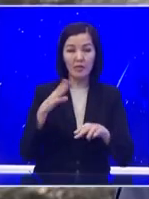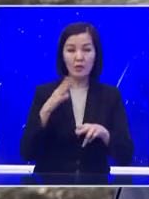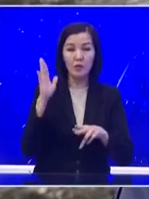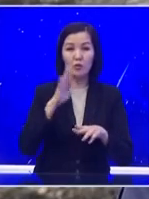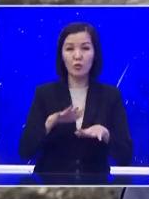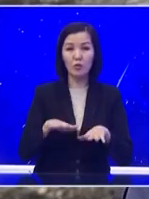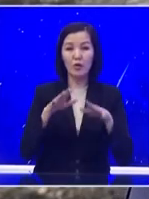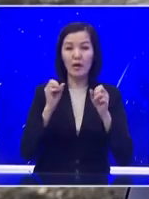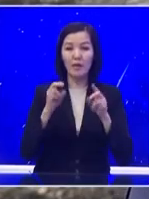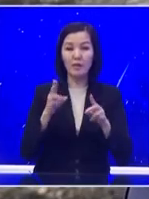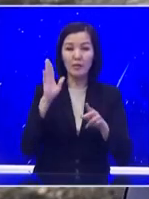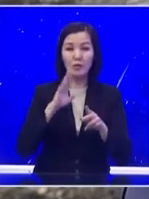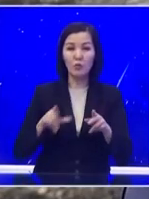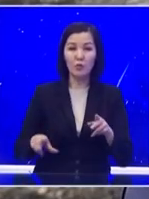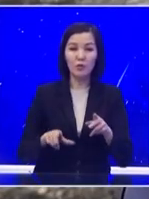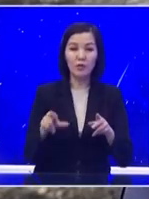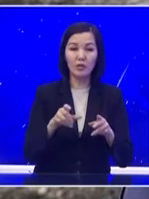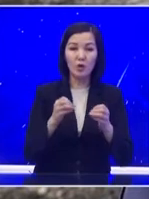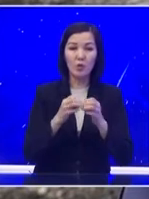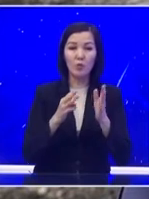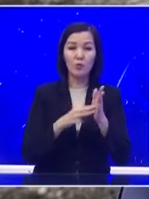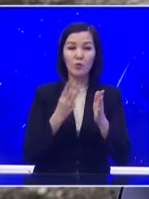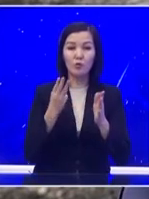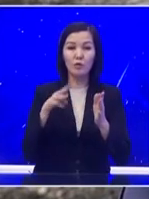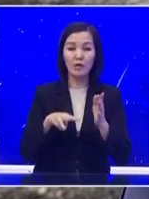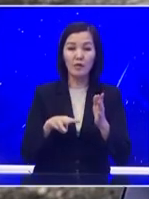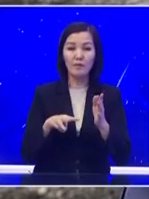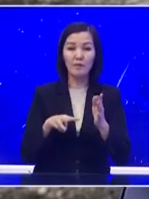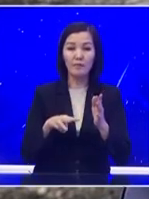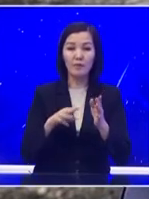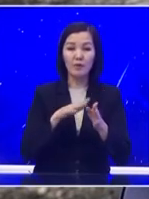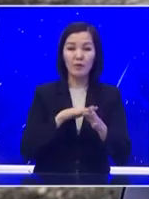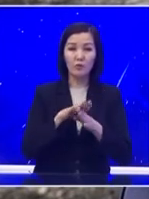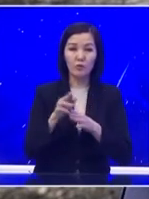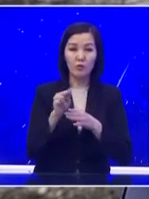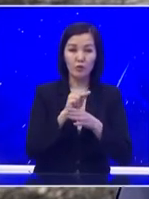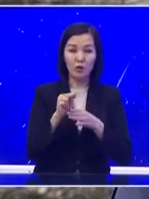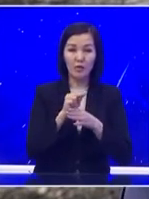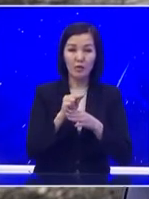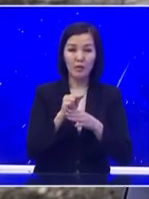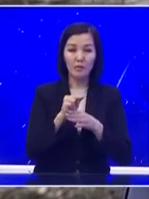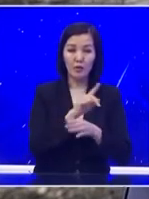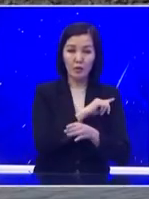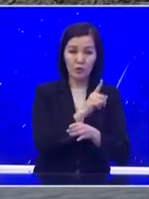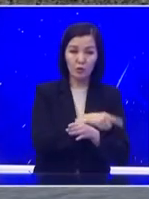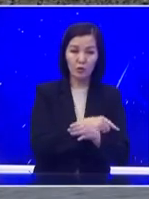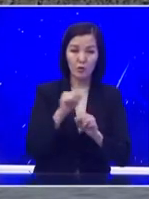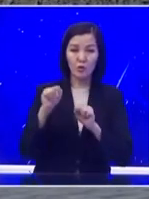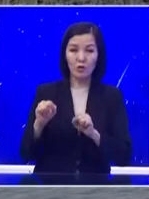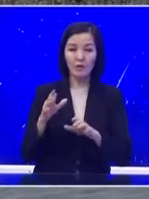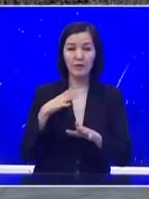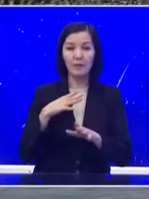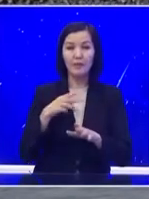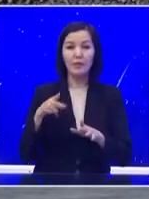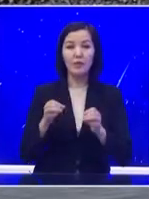тасқыны қаупі бар өзендерінің 19 шақырым арналары түзетіліп, жағалары күшейтілді.